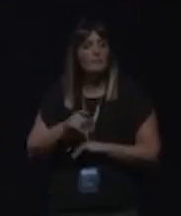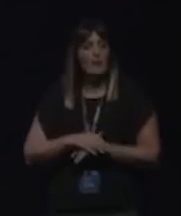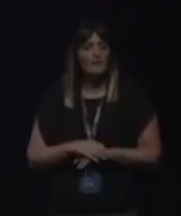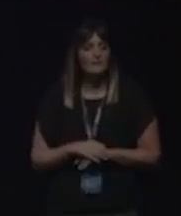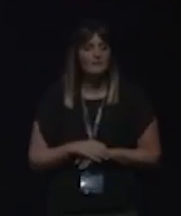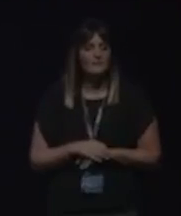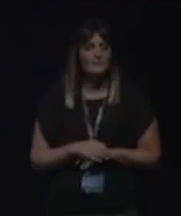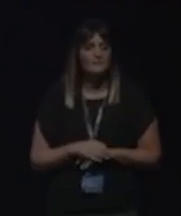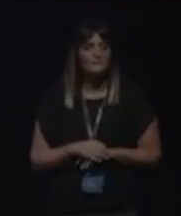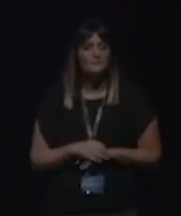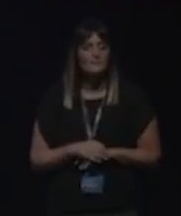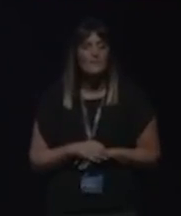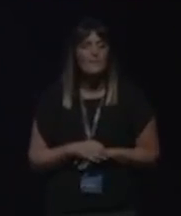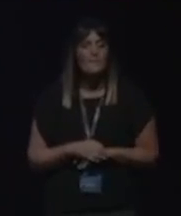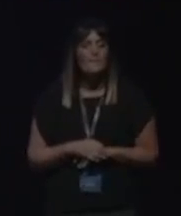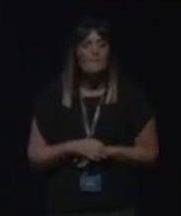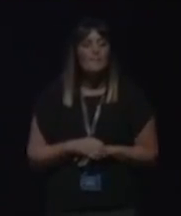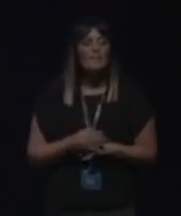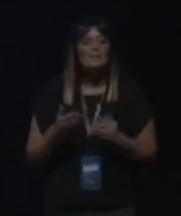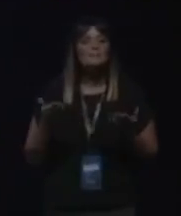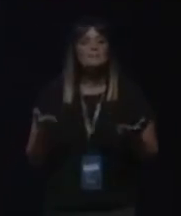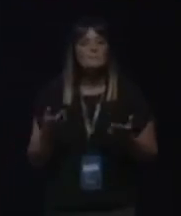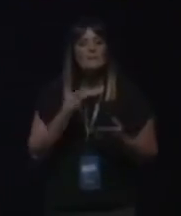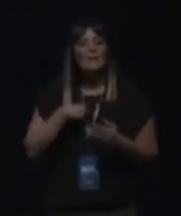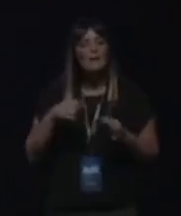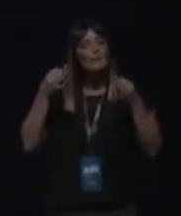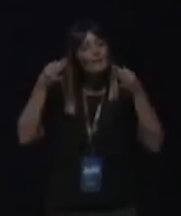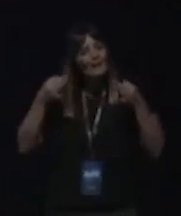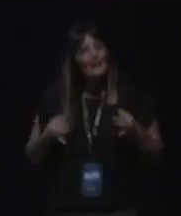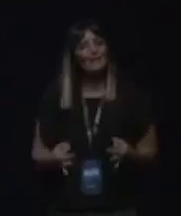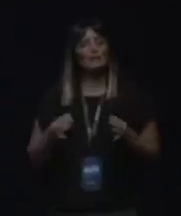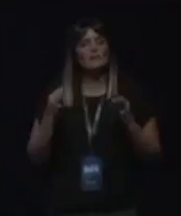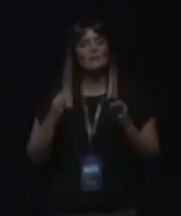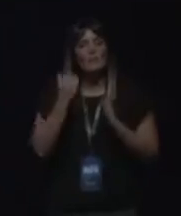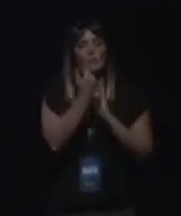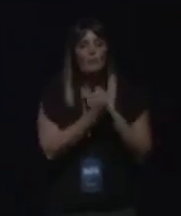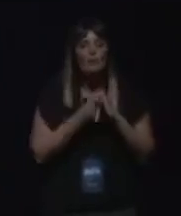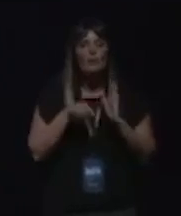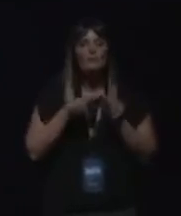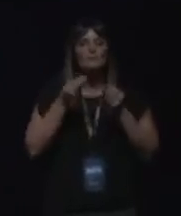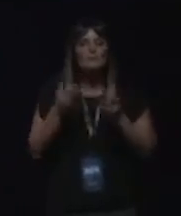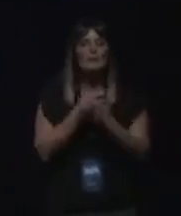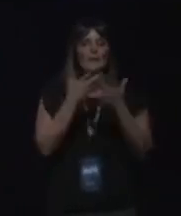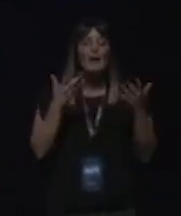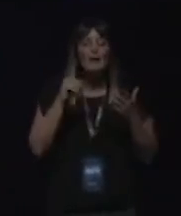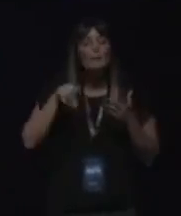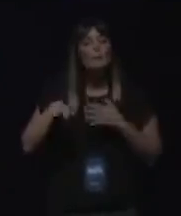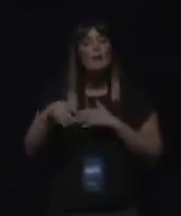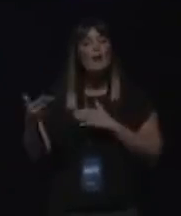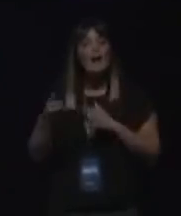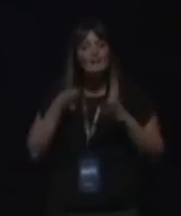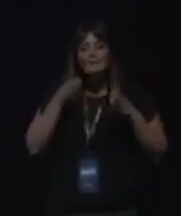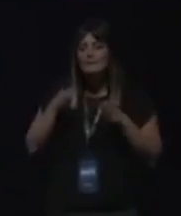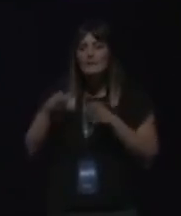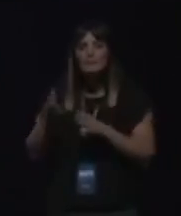Guardate come si è precisi nell'ambito dei programmi, ma quanti altri aspetti.